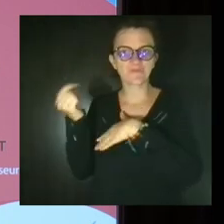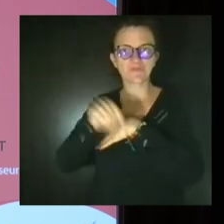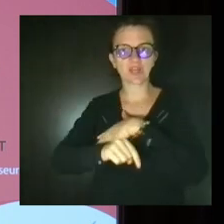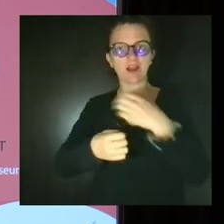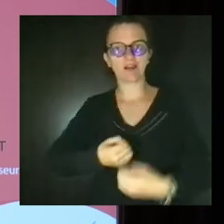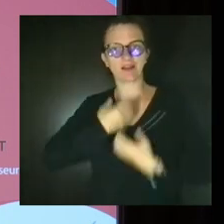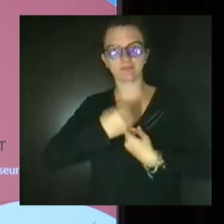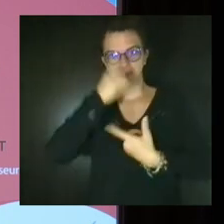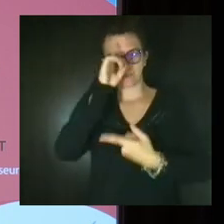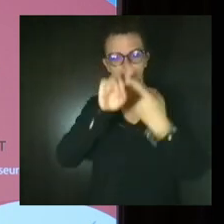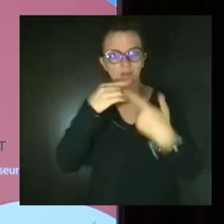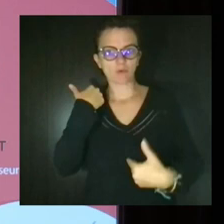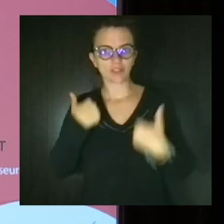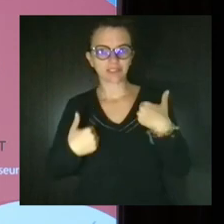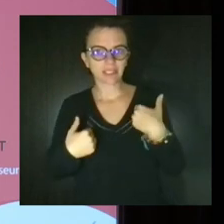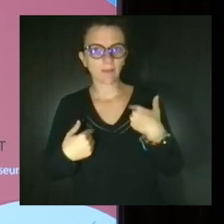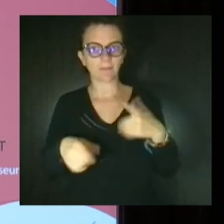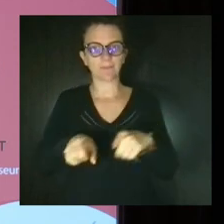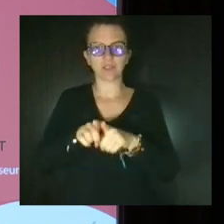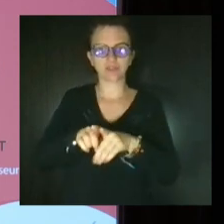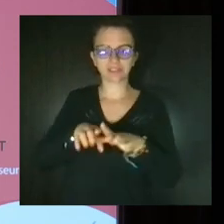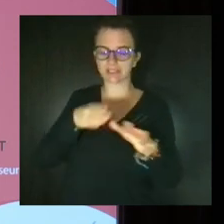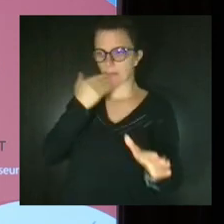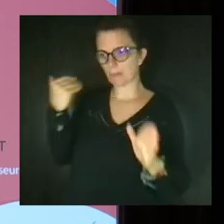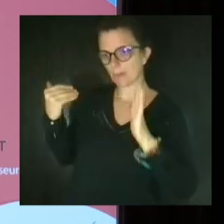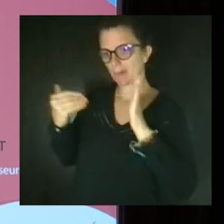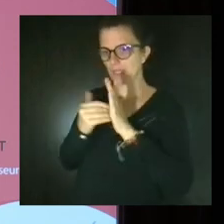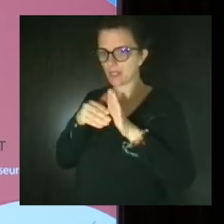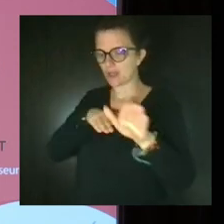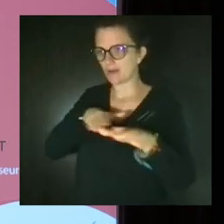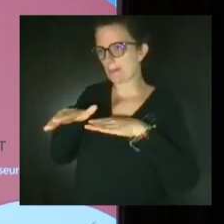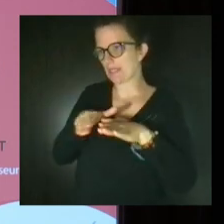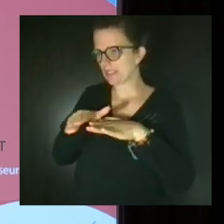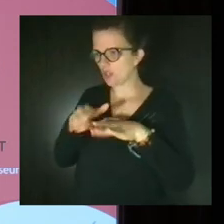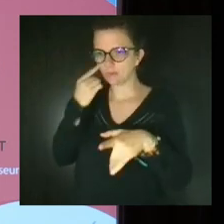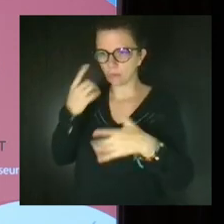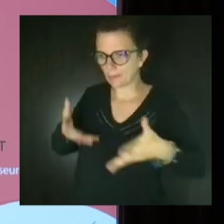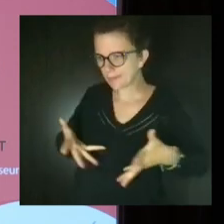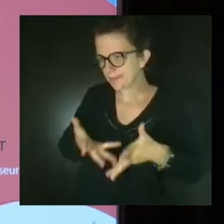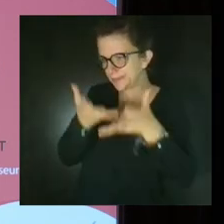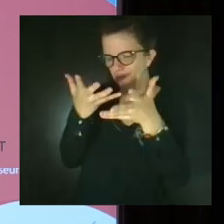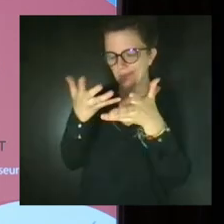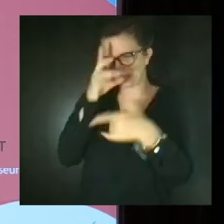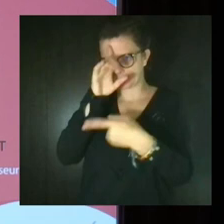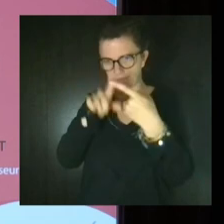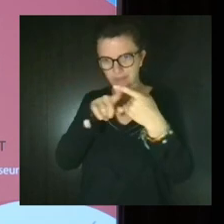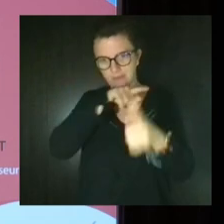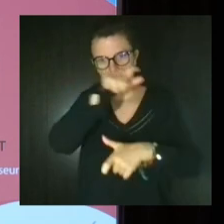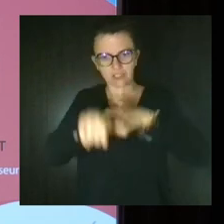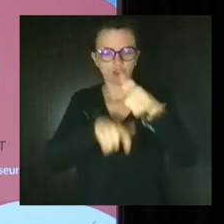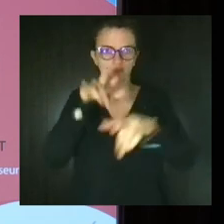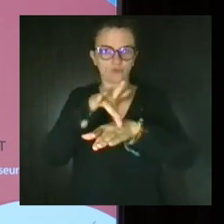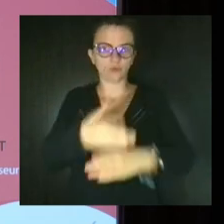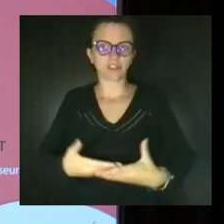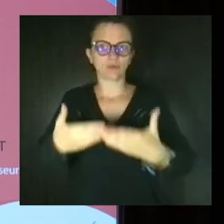la meilleure façon, des leviers que nous pouvons faire jouer pour donner toute leur place aux personnes en situation